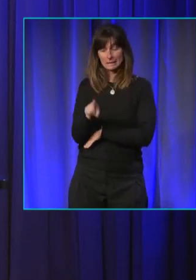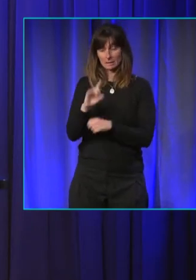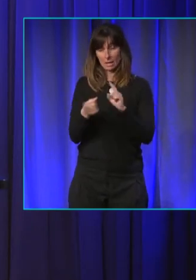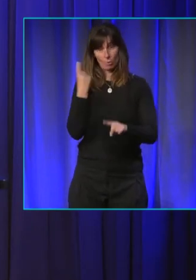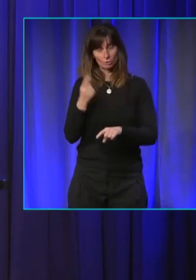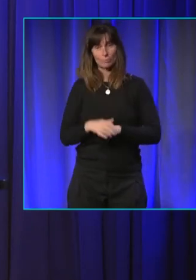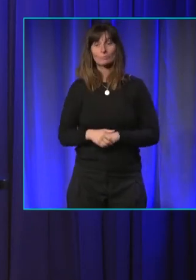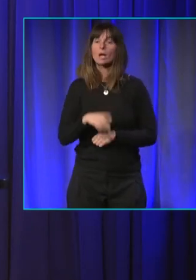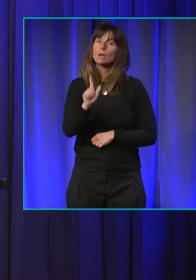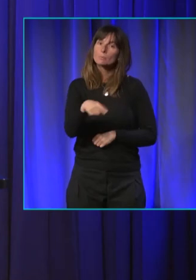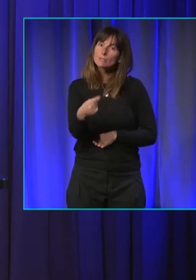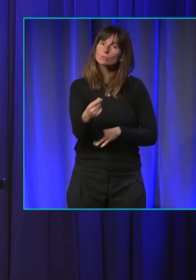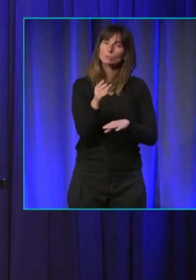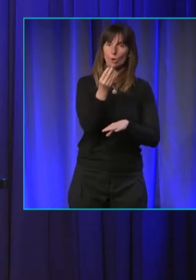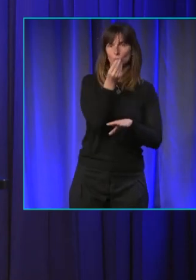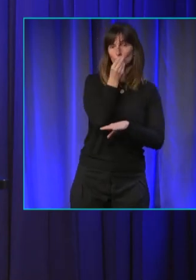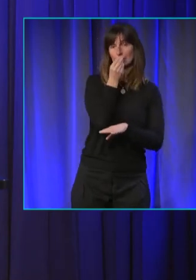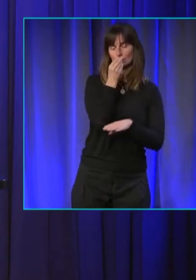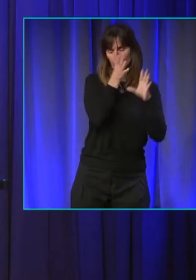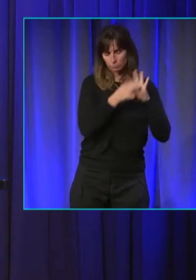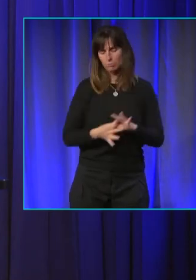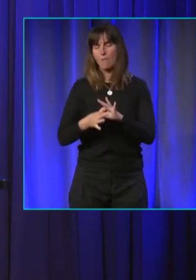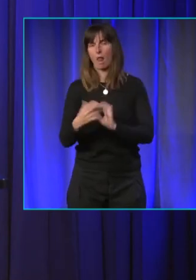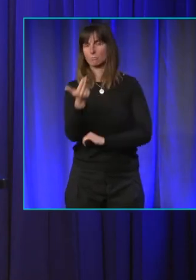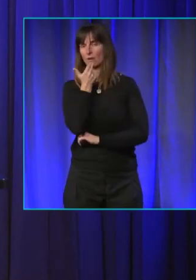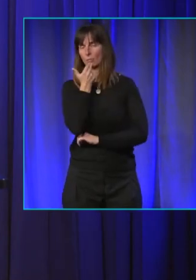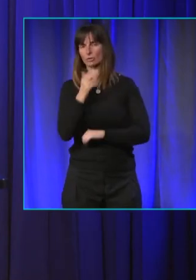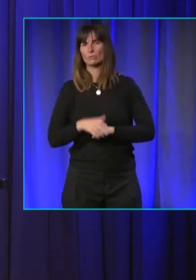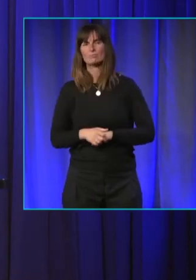là, oui, la nutrition a son importance dans la performance, c'est sûr. Maintenant, au niveau des bicarbonates,